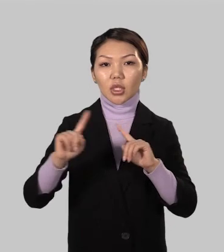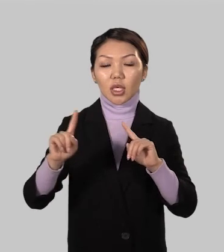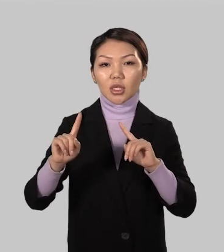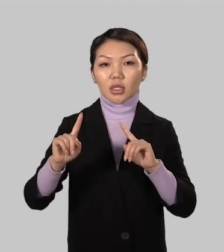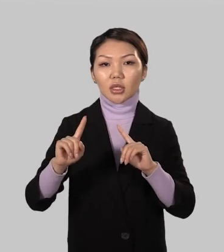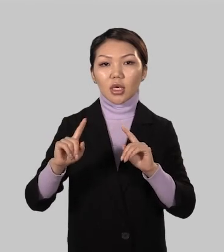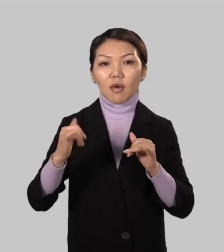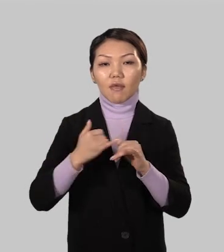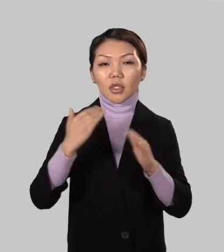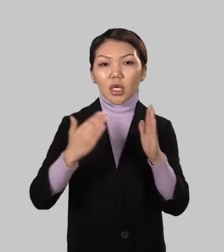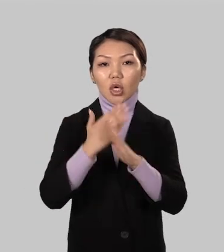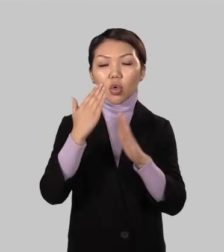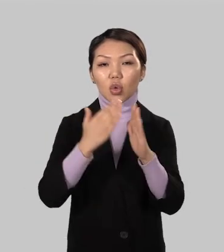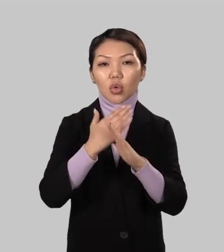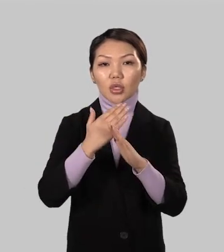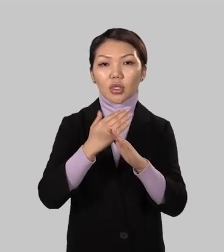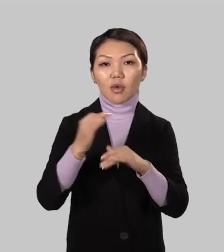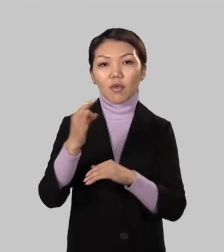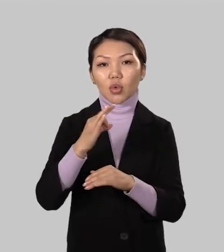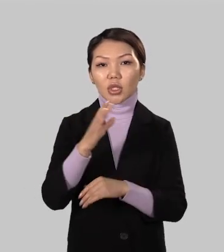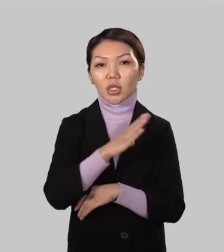высокогорного озера иссык-куль